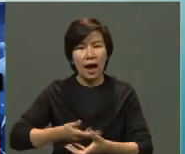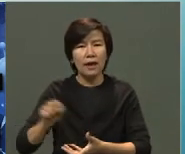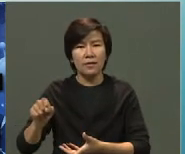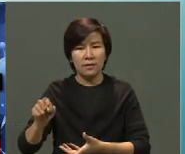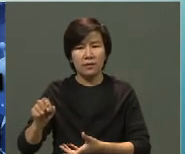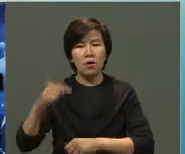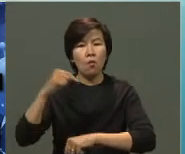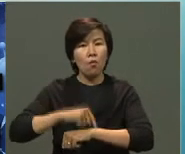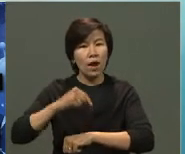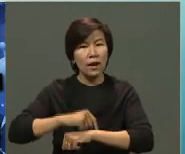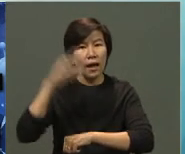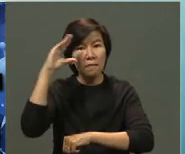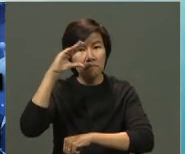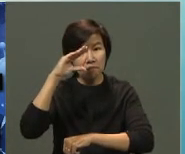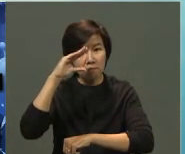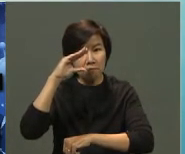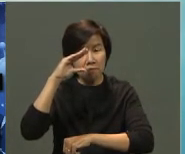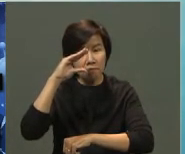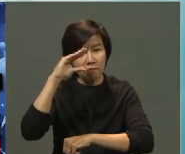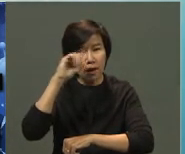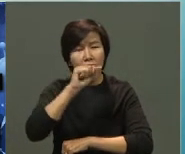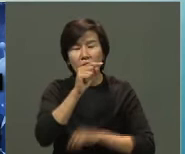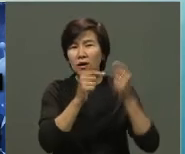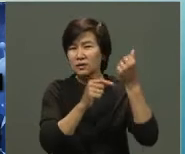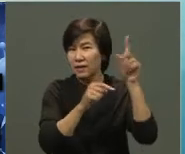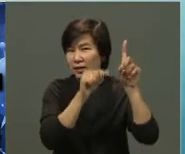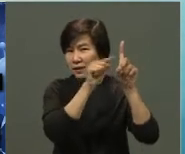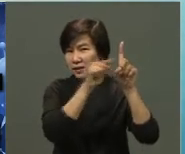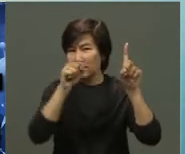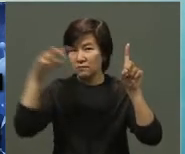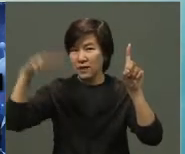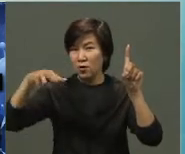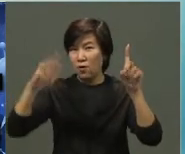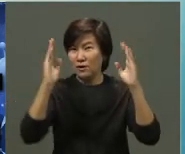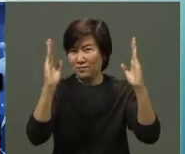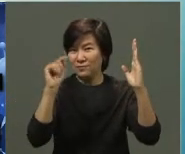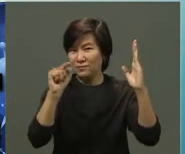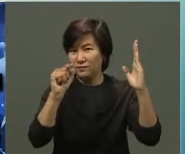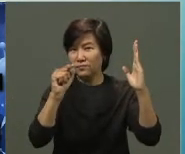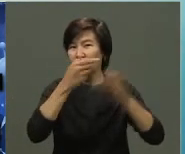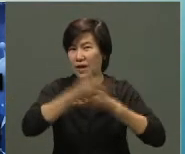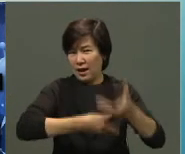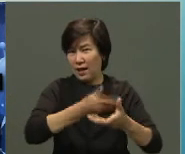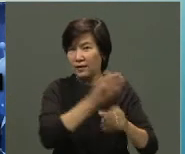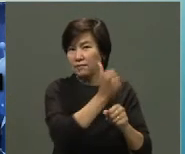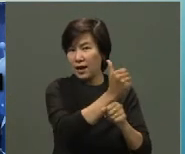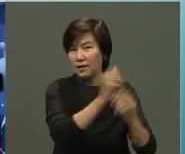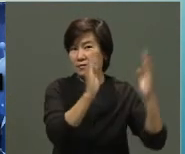นะครับก็คือเออผับบาร์คาราโอเกะไปดูช่องซ้ายมือก่อนนะครับว่าเรื่องของผู้ที่เป็นประกอบการด้านนี้ต้องไปดูที่ใบอนุญาตก่อนเลยนะครับถ้าท่านมีเรื่องของใบอนุญาตประกอบการอันนี้เขาจะตรวจก่อนเลยครับสถานบริการเมื่อคืนมีอะไรบ้างครับมีการจำหน่ายอาหารและเครื่องดื่มมีการจำหน่ายเครื่องดื่มที่มีแอลกอฮอล์ซึ่งอนุญาตให้ขายในช่วงเวลา11:00นถึง 14:00นก็คือ 11โมงเช้าถึงบ่าย 2